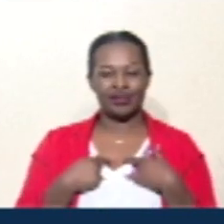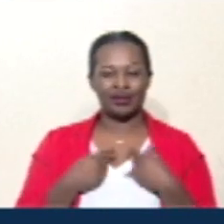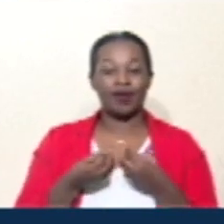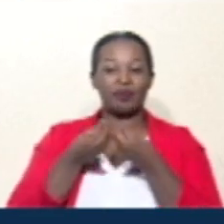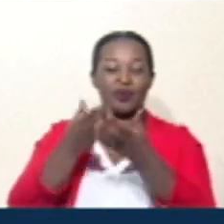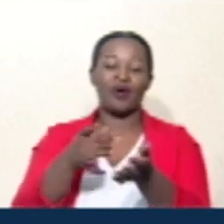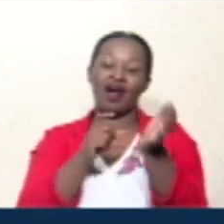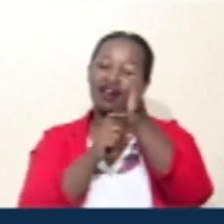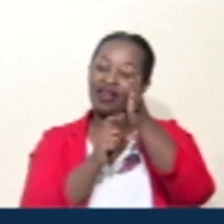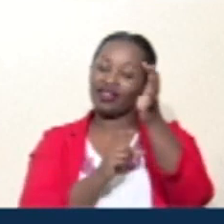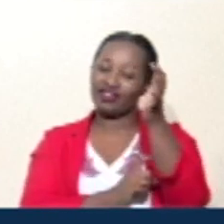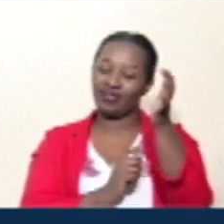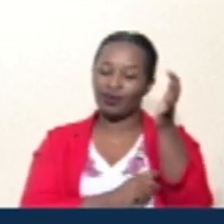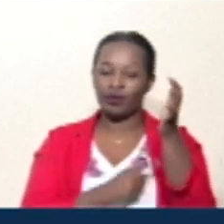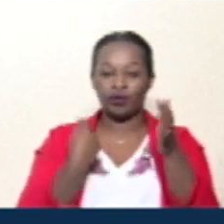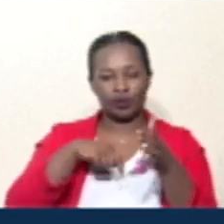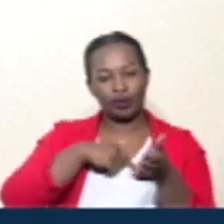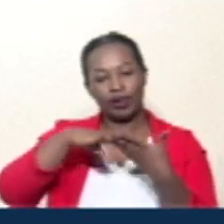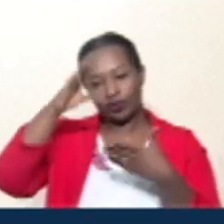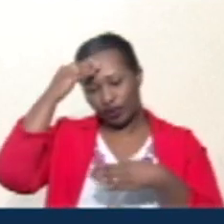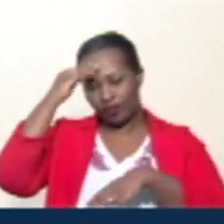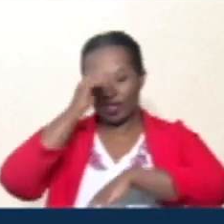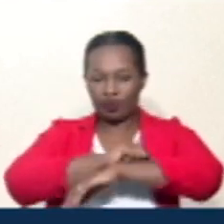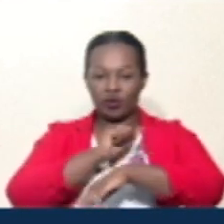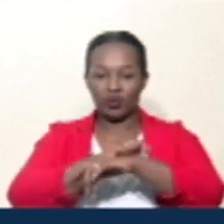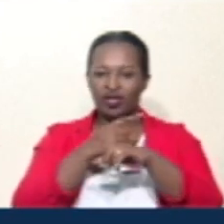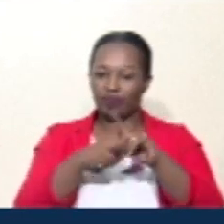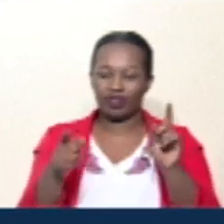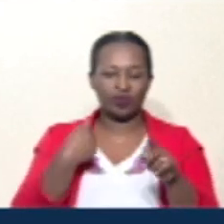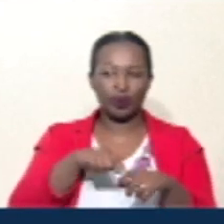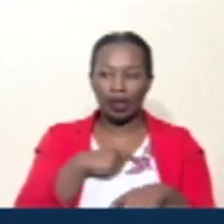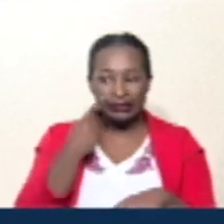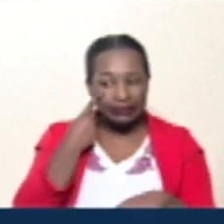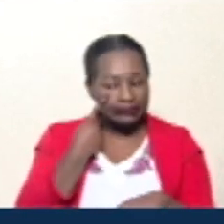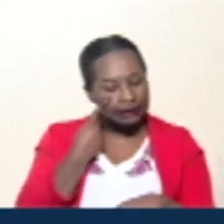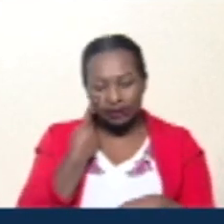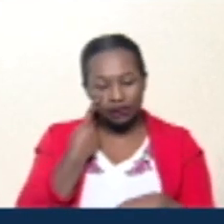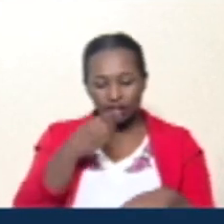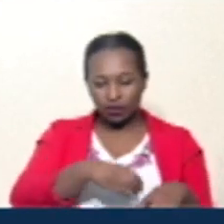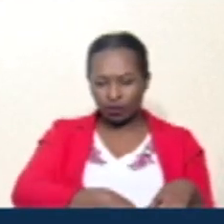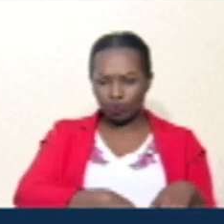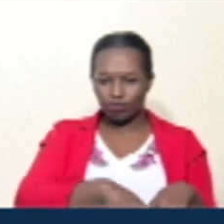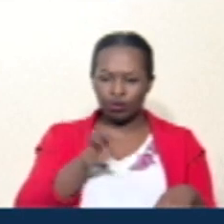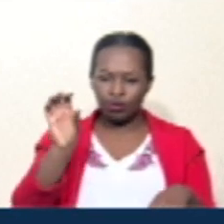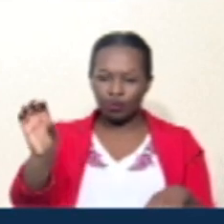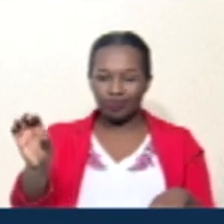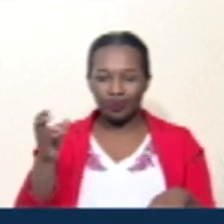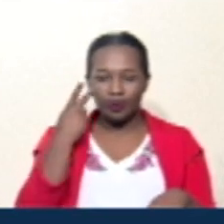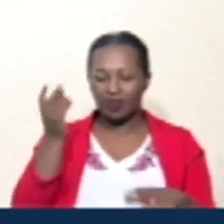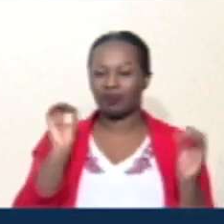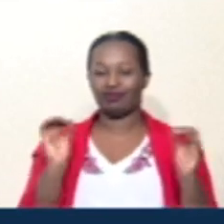guhana ingingo turabyiga mu ishuri, ariko ntabwo twabibonaga nk'uko gutanga impyiko, gutanga n'izindi ngingo